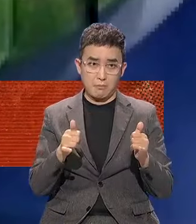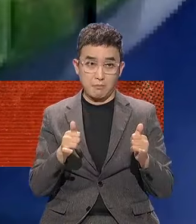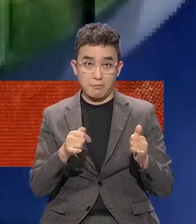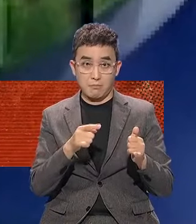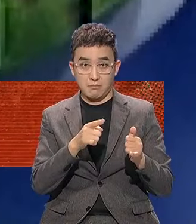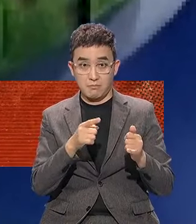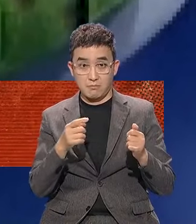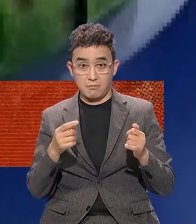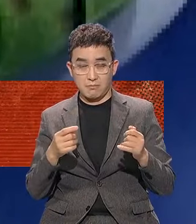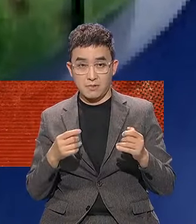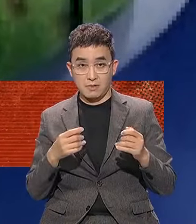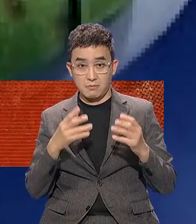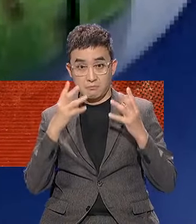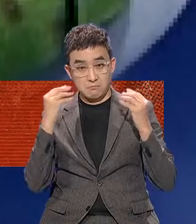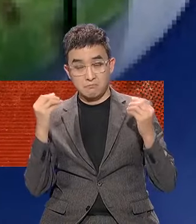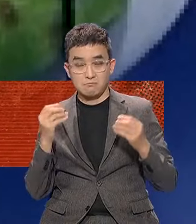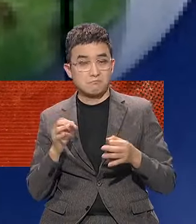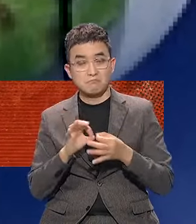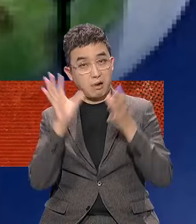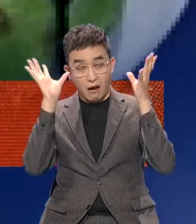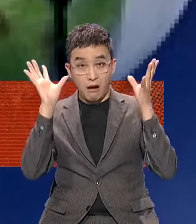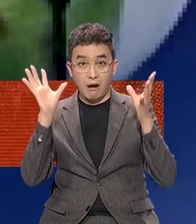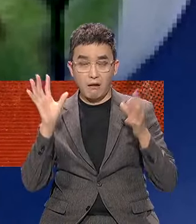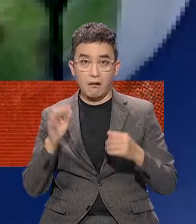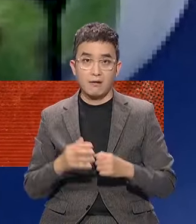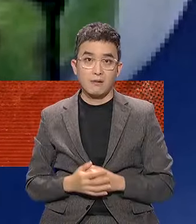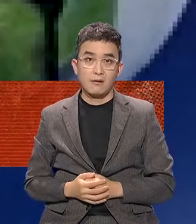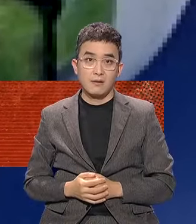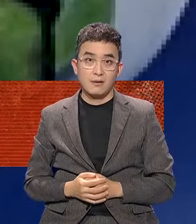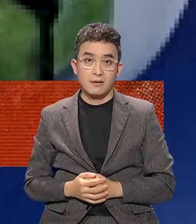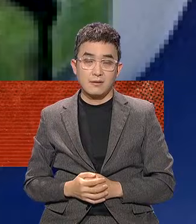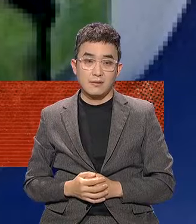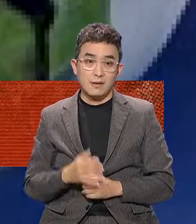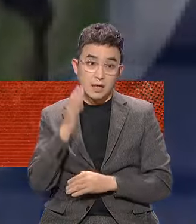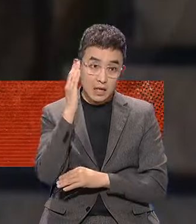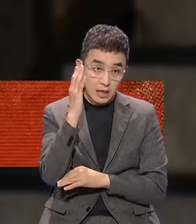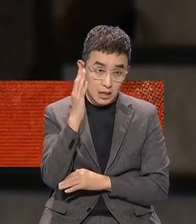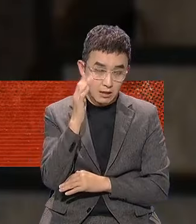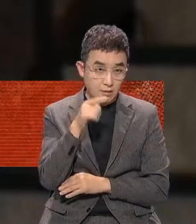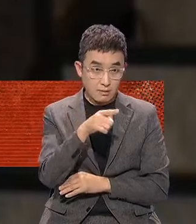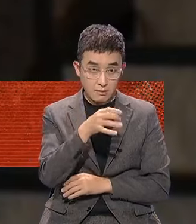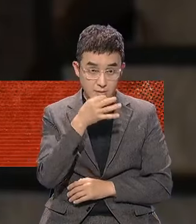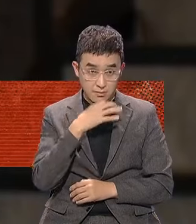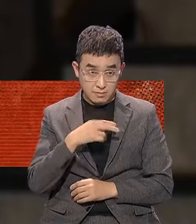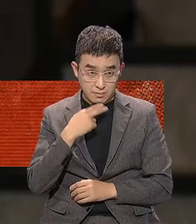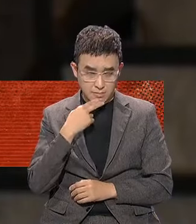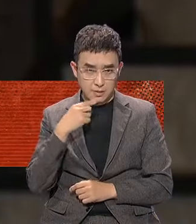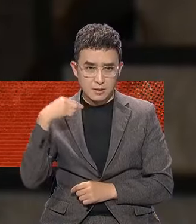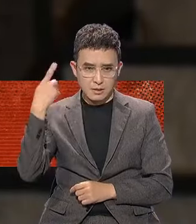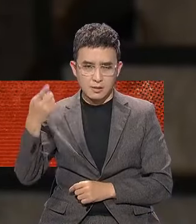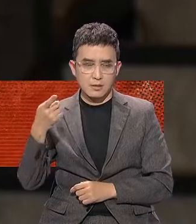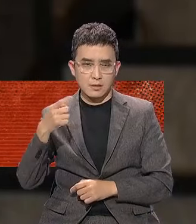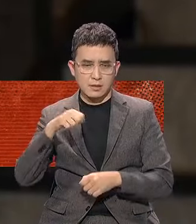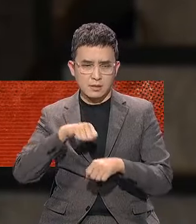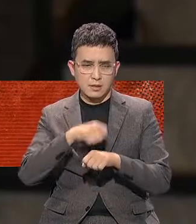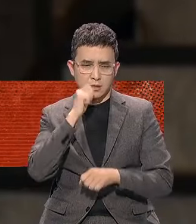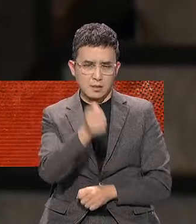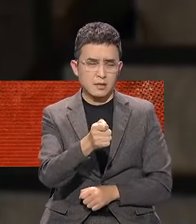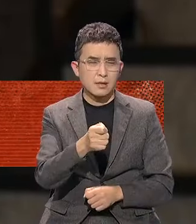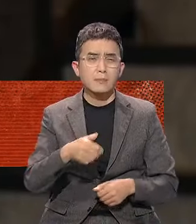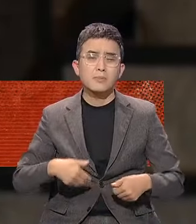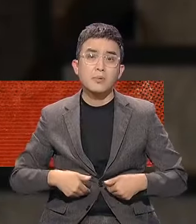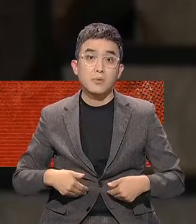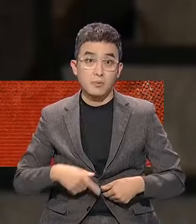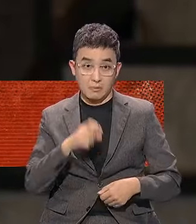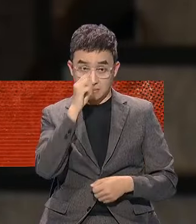본인은 그걸 갖다가 생각을 하지 않는데 예 로서 해서 교정이 되지 않으면 다음 단계는 단속을 해야 된다 왜 그러냐면 저걸 그냥